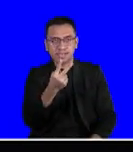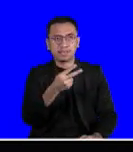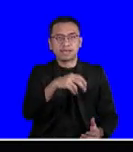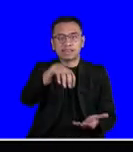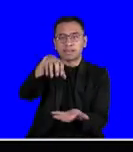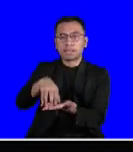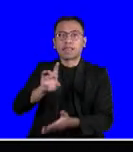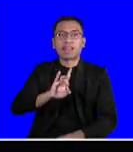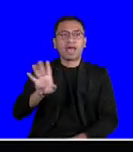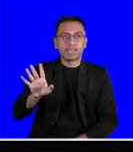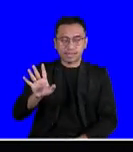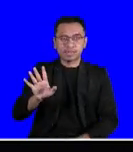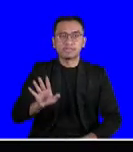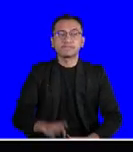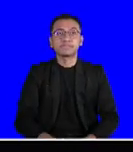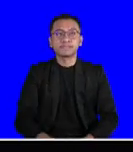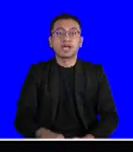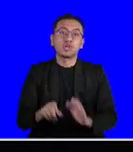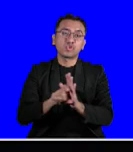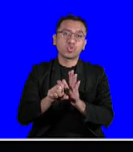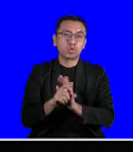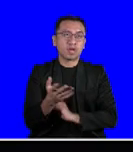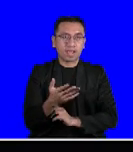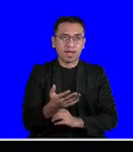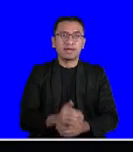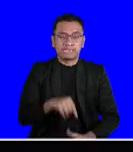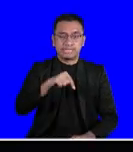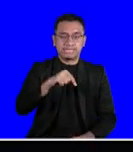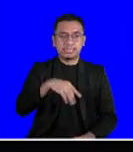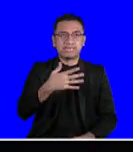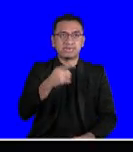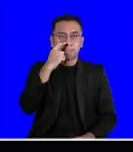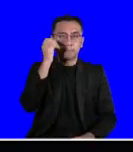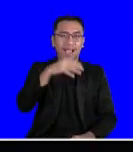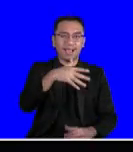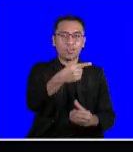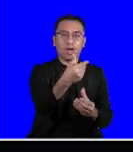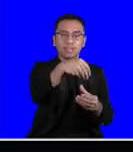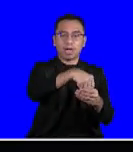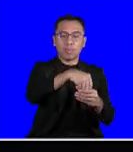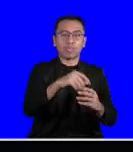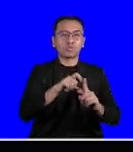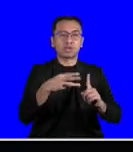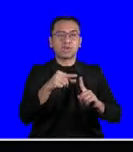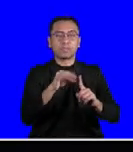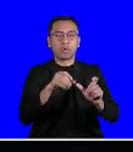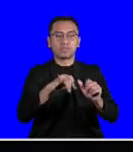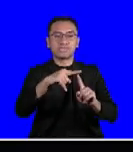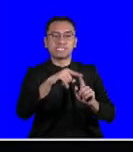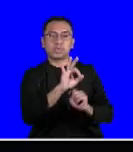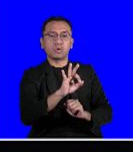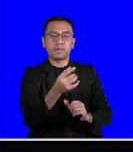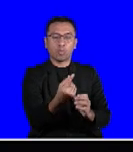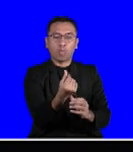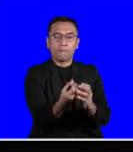bisa memberikan pertumbuhan lebih tinggi. Contohnya, jika sekarang dia berada di tabungan atau di deposito, maka tingkat